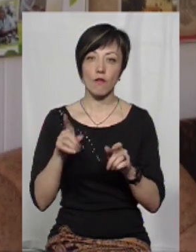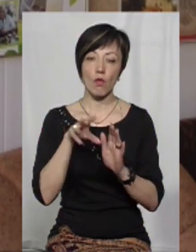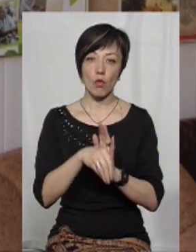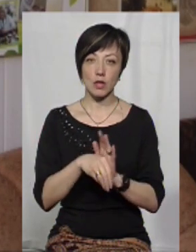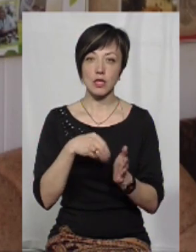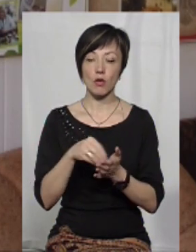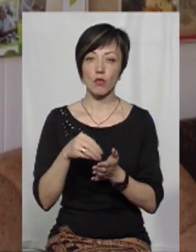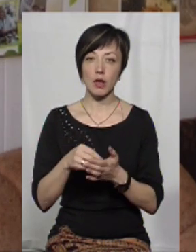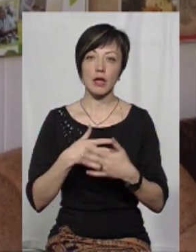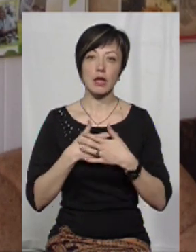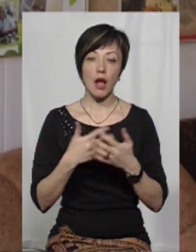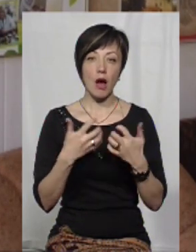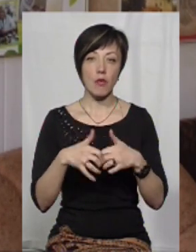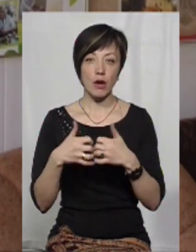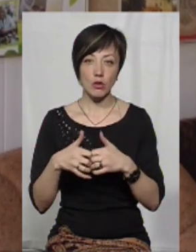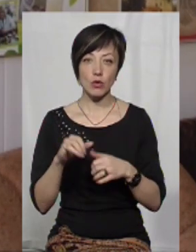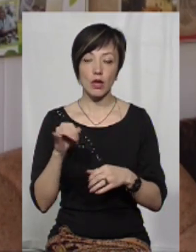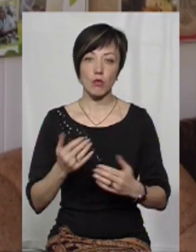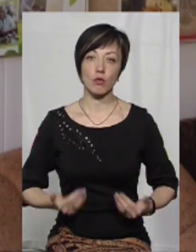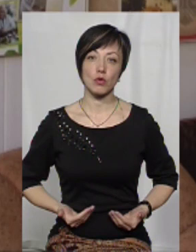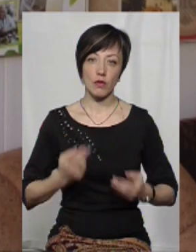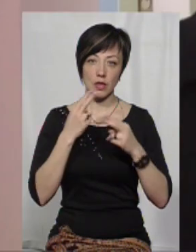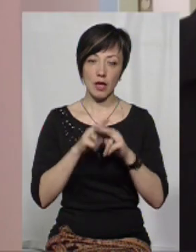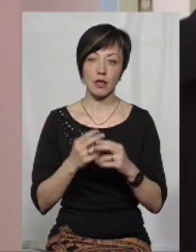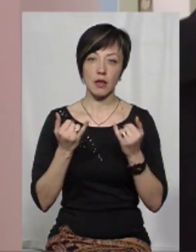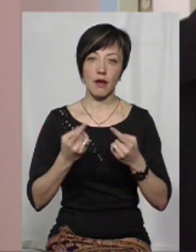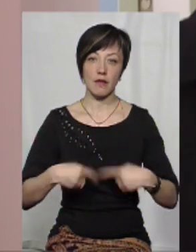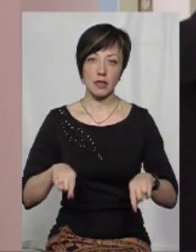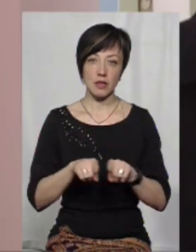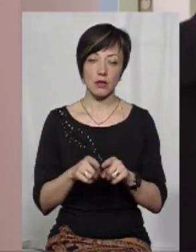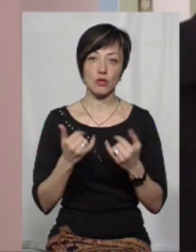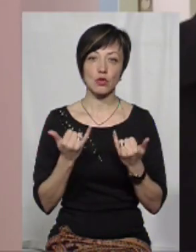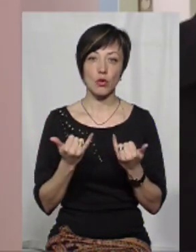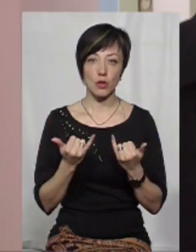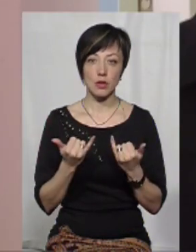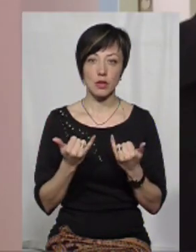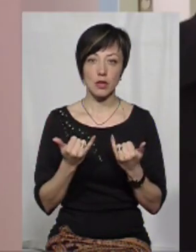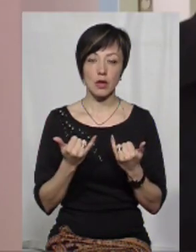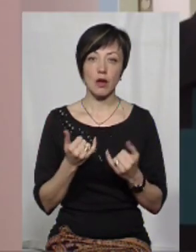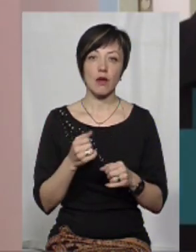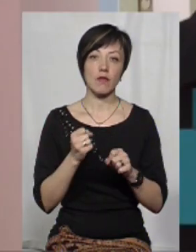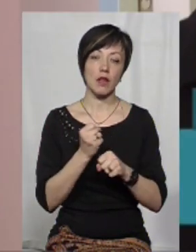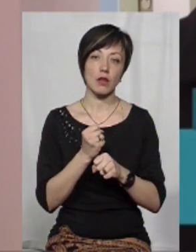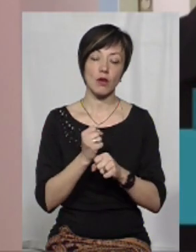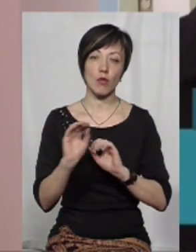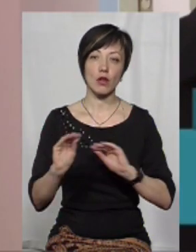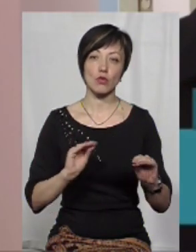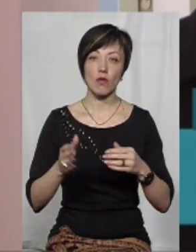входила закупівля дихальної апаратури та побутової техніки для відділення. Сьогодні монтують, влаштовують